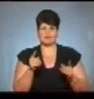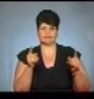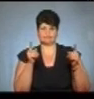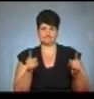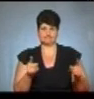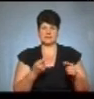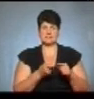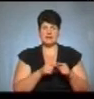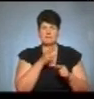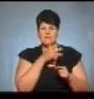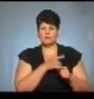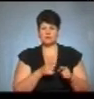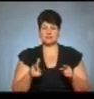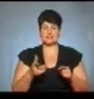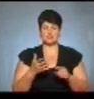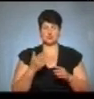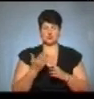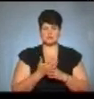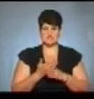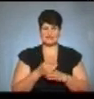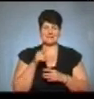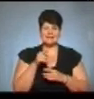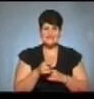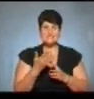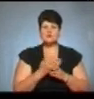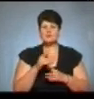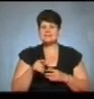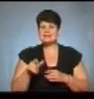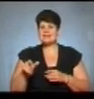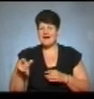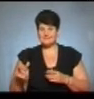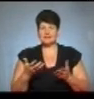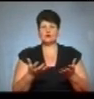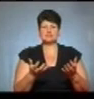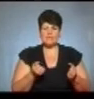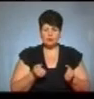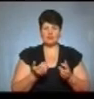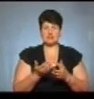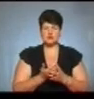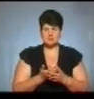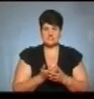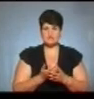субсидії. І, власне, всі ті субсидіанти, які отримували субсидії